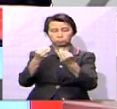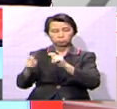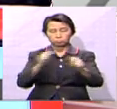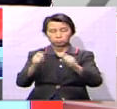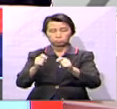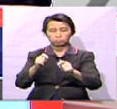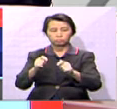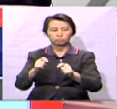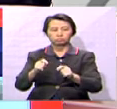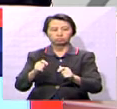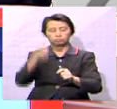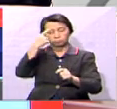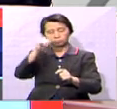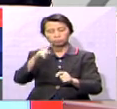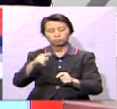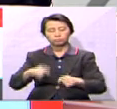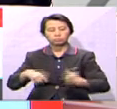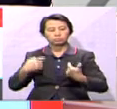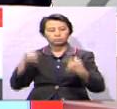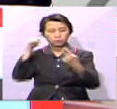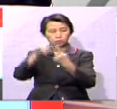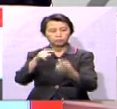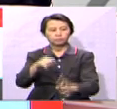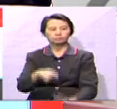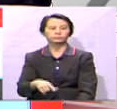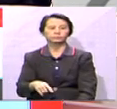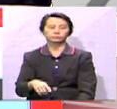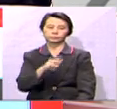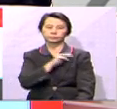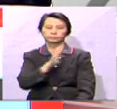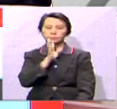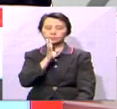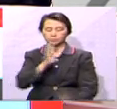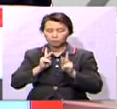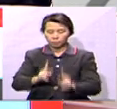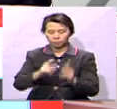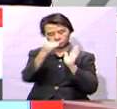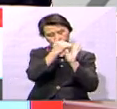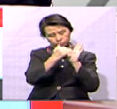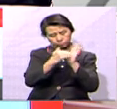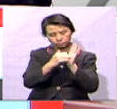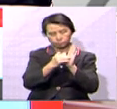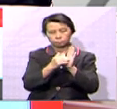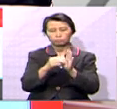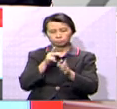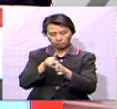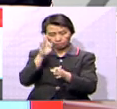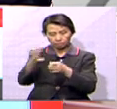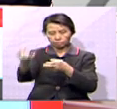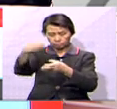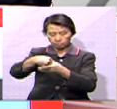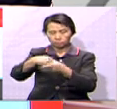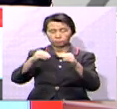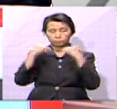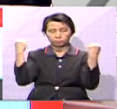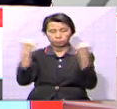Negara ke Kabinet minggu depan. Menterinya Datuk Sri Hamzah Zainuddin berkata pihaknya sedang menyenarai pendek pakar yang akan terlibat dalam